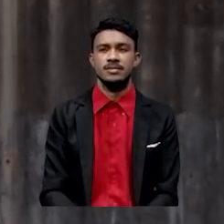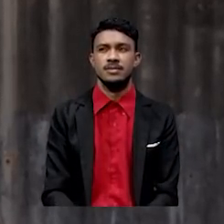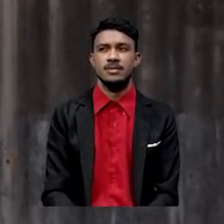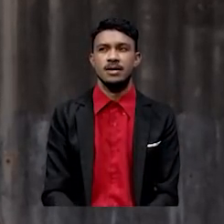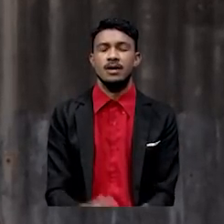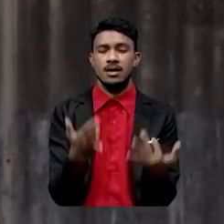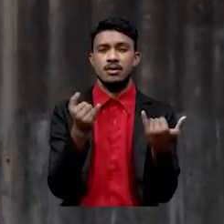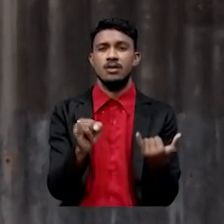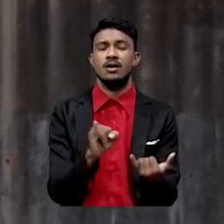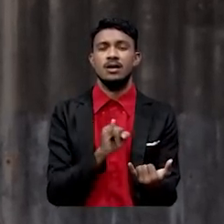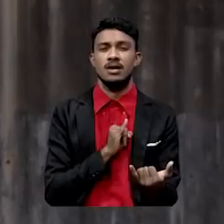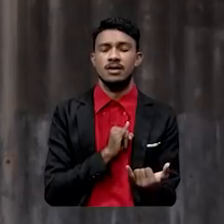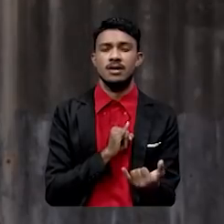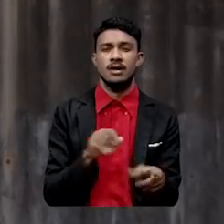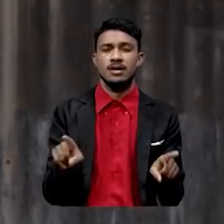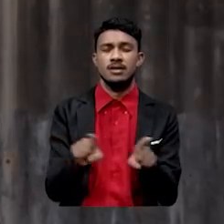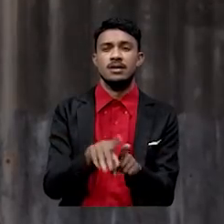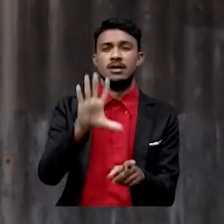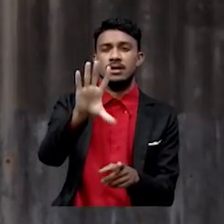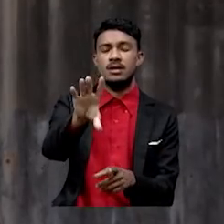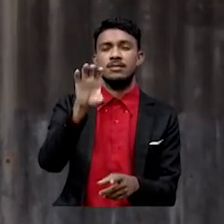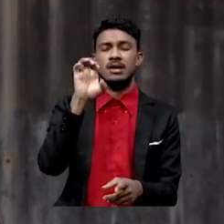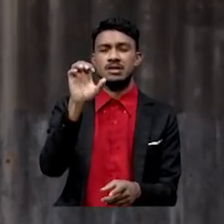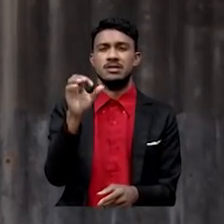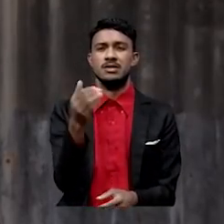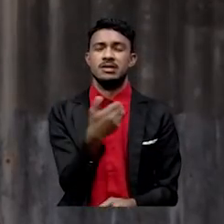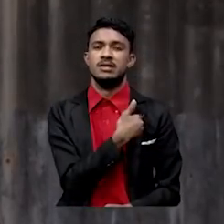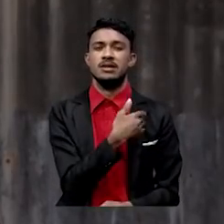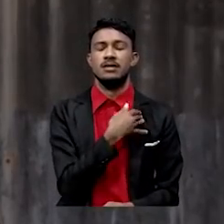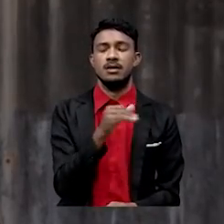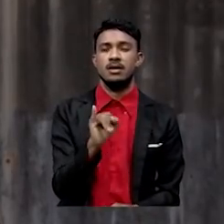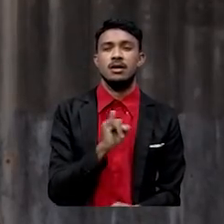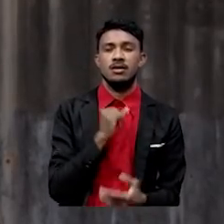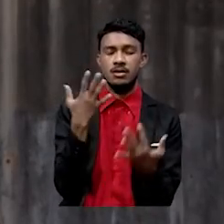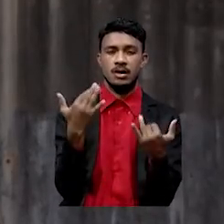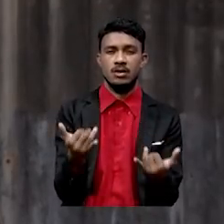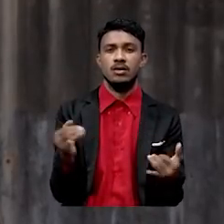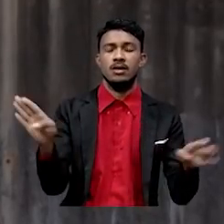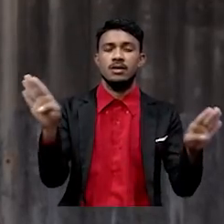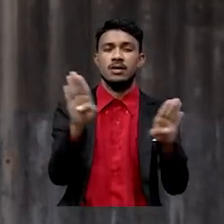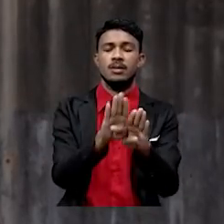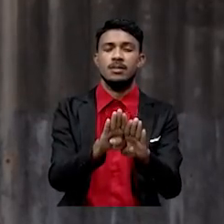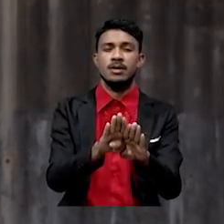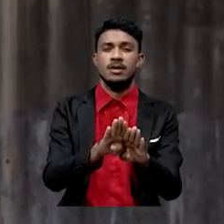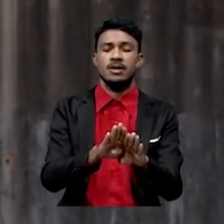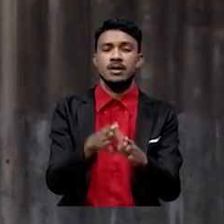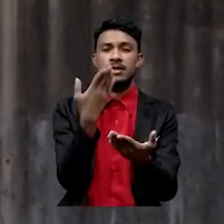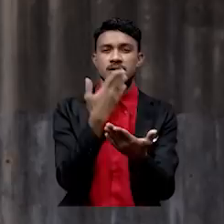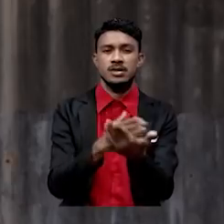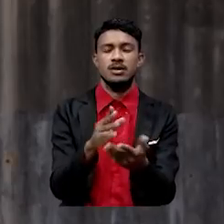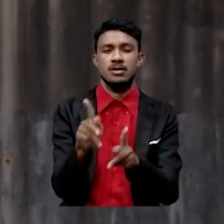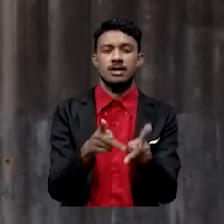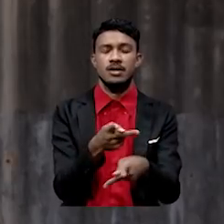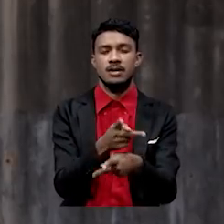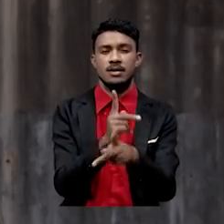Agora hab ko tidak dalam ni 500 vali ni sedau kita. Aku agora se tak hela ba puna pisilo na sedau